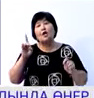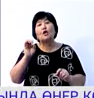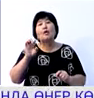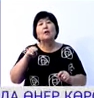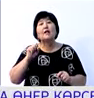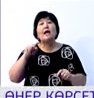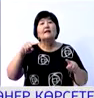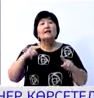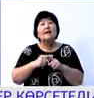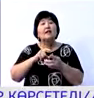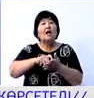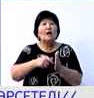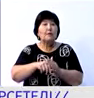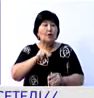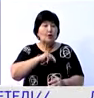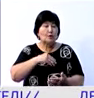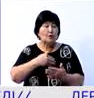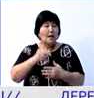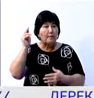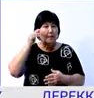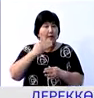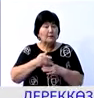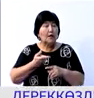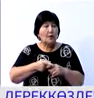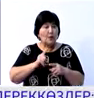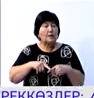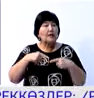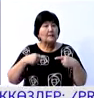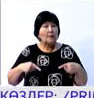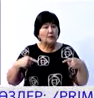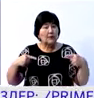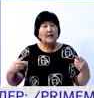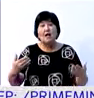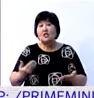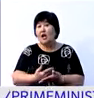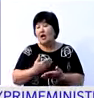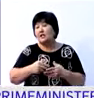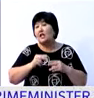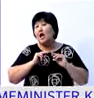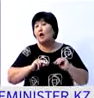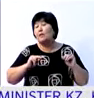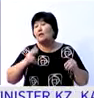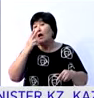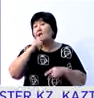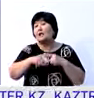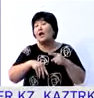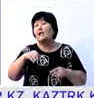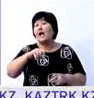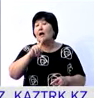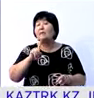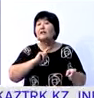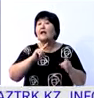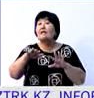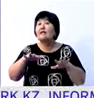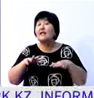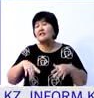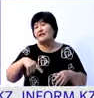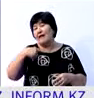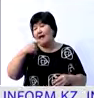робототехника кабинеттері жұмыс істеуде. Білім саласындағы осы және өзге де жаңашылықтар педагогтардың дәстүрлі тамыз конференциясында